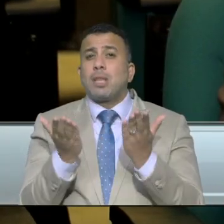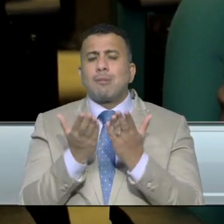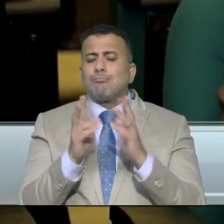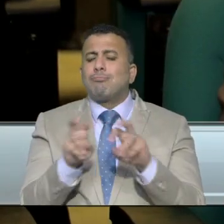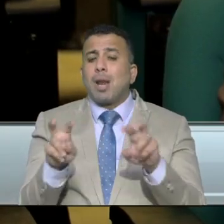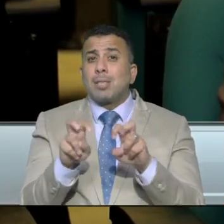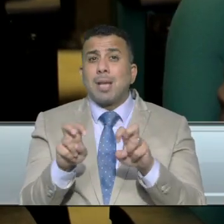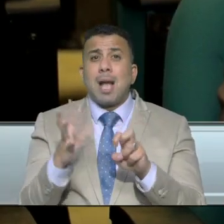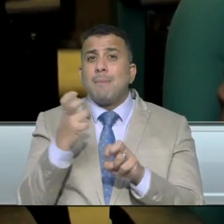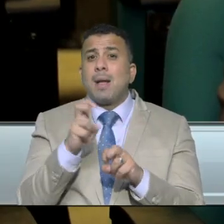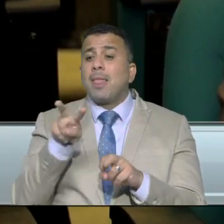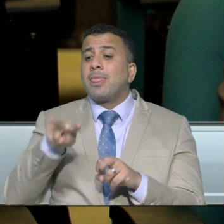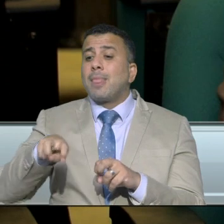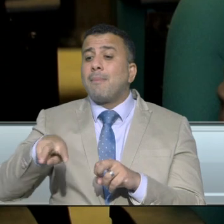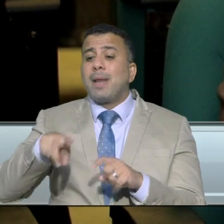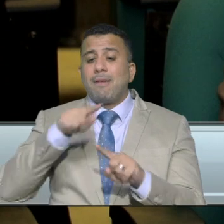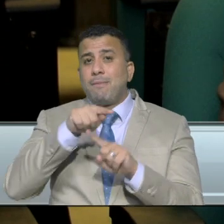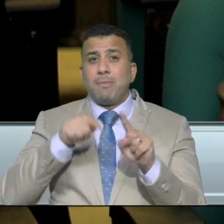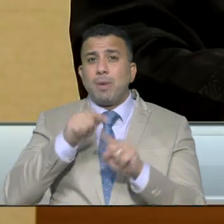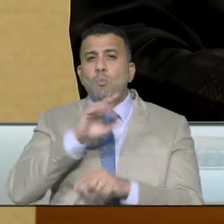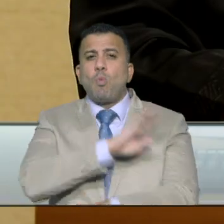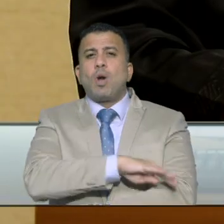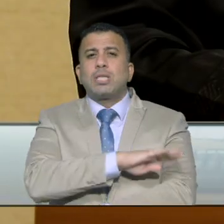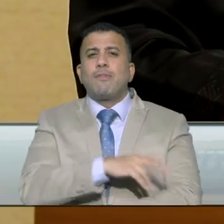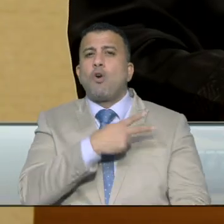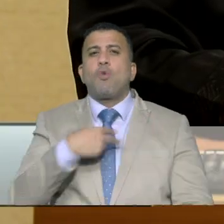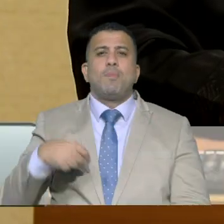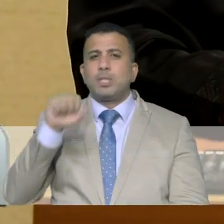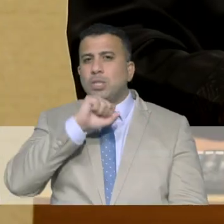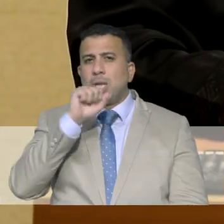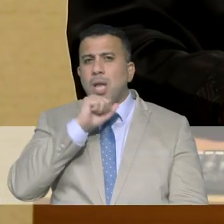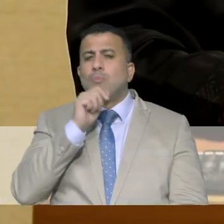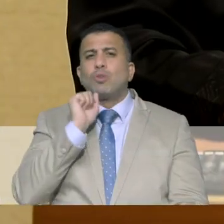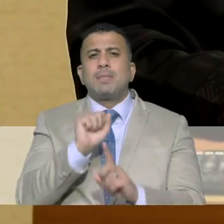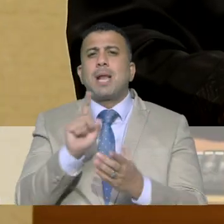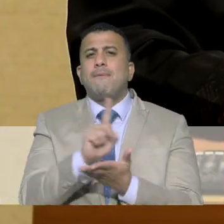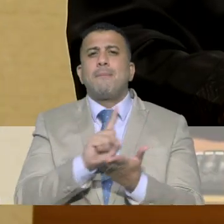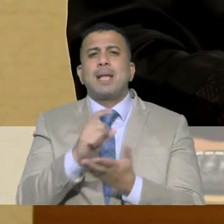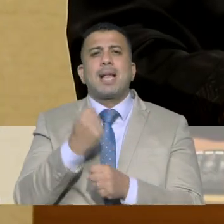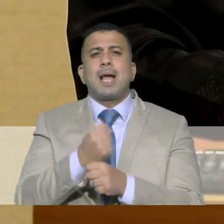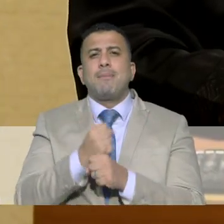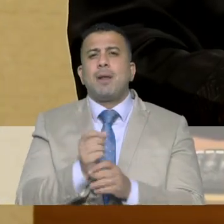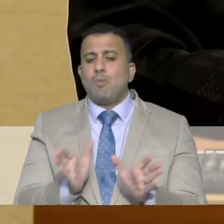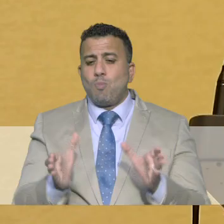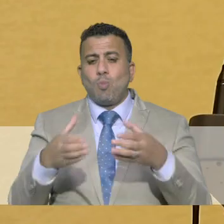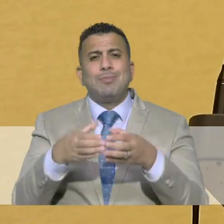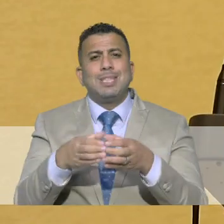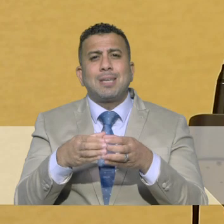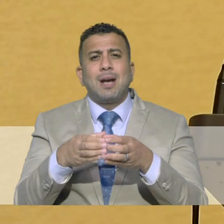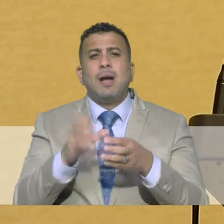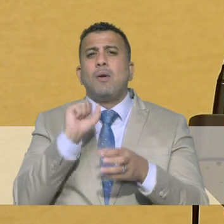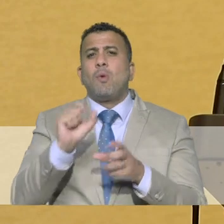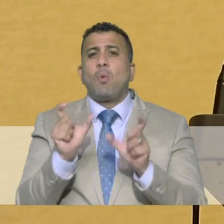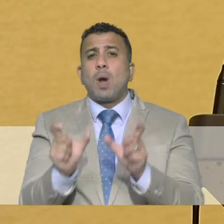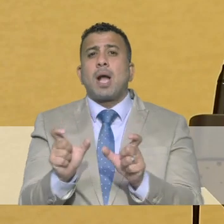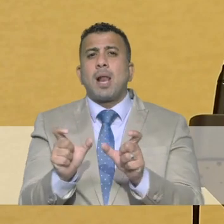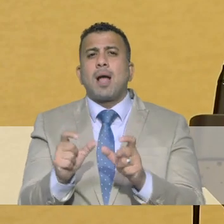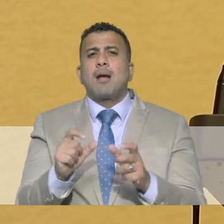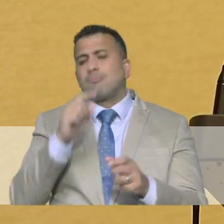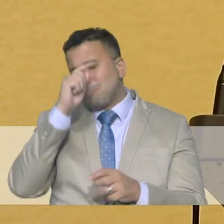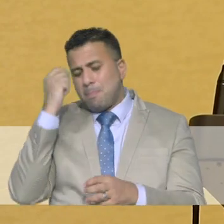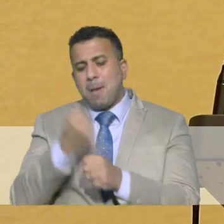تشمل الدراسه 80% من الموظفين في حكومه الشرقه والمتمثله في بيئه العمل المحيطه والوقايه